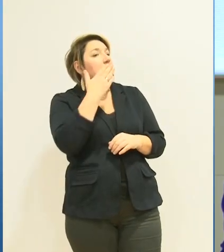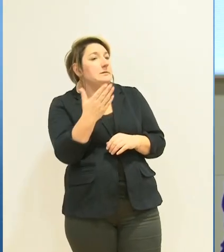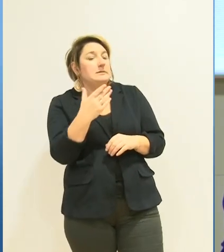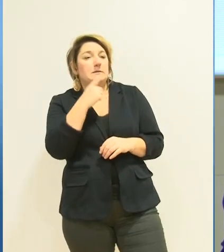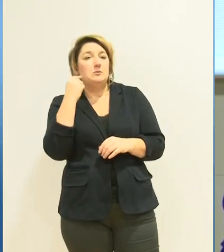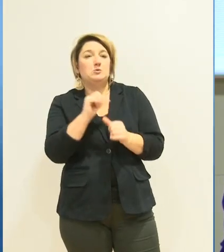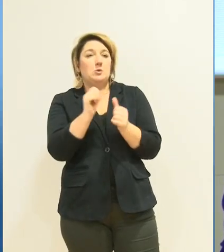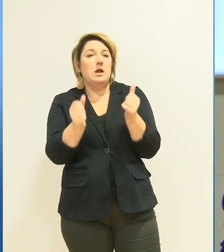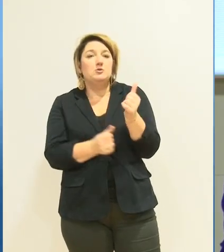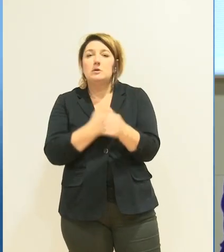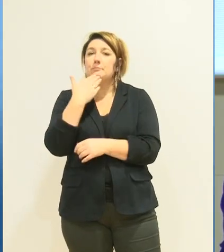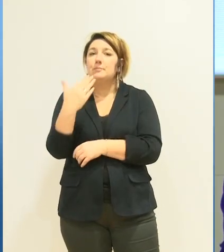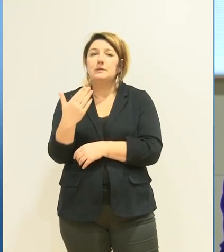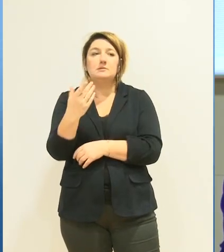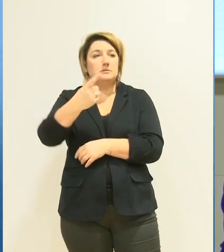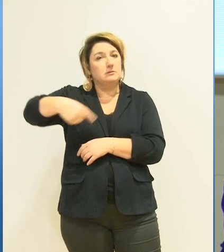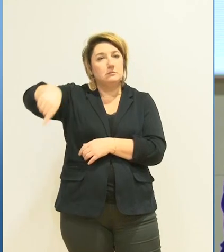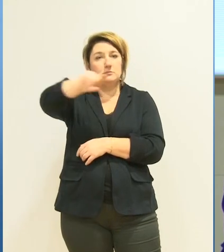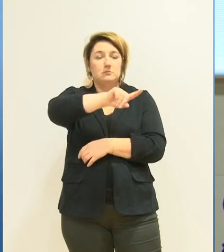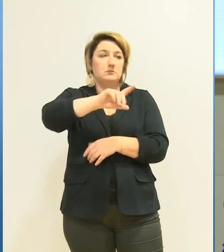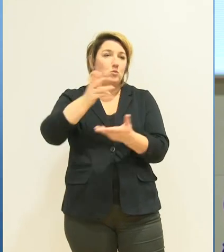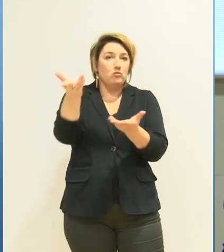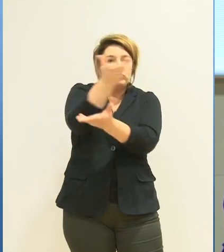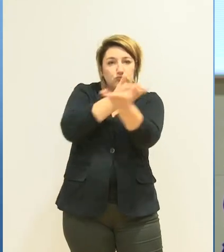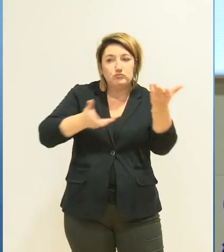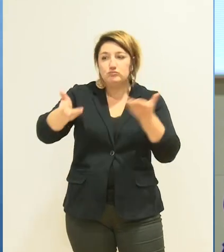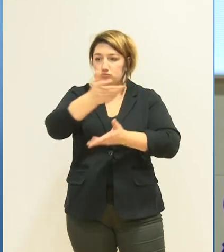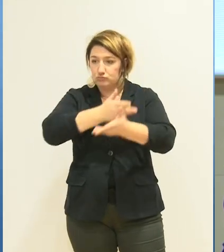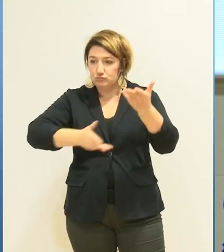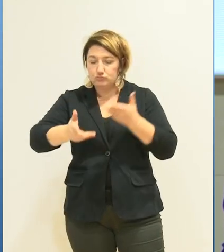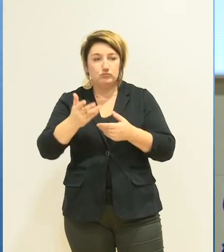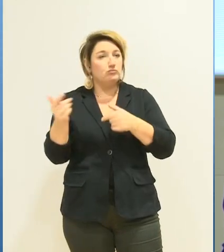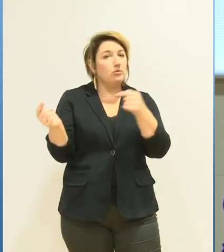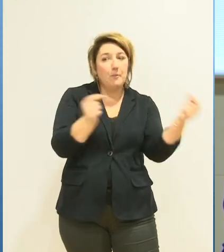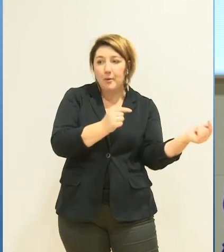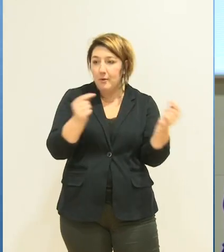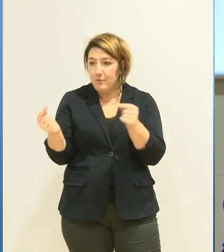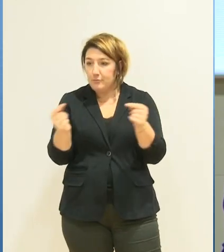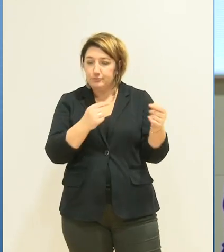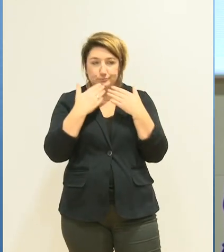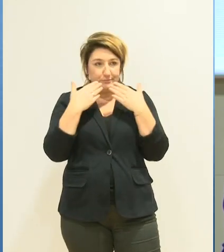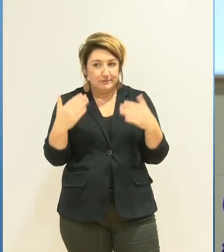l'adjoint merci d'abord à vous tous pour ces débats